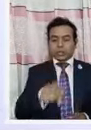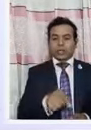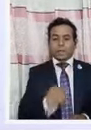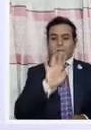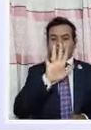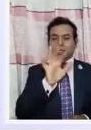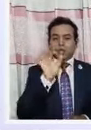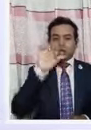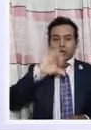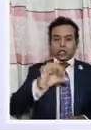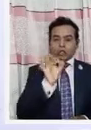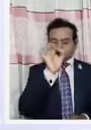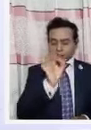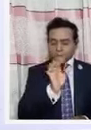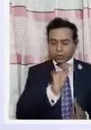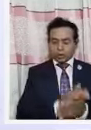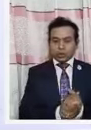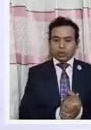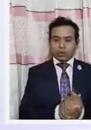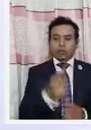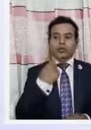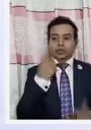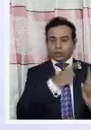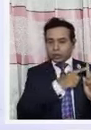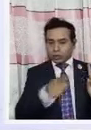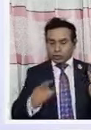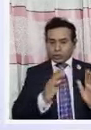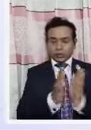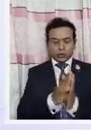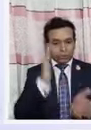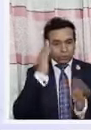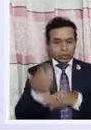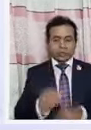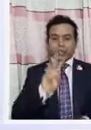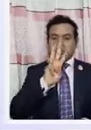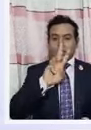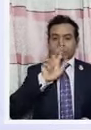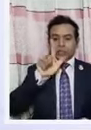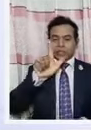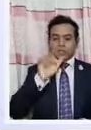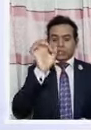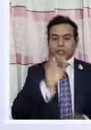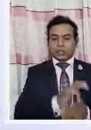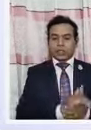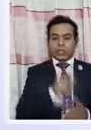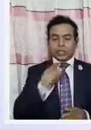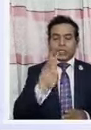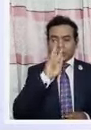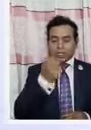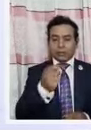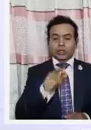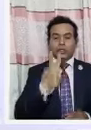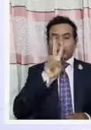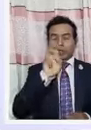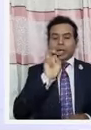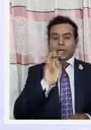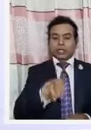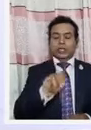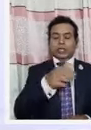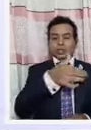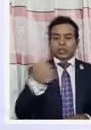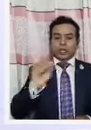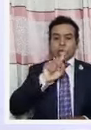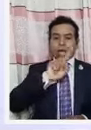1,11,642 জন। শনাক্ত বিবেচনায় সুস্থতার হার 54.59%। 24 ঘন্টায় মৃত্যুবরণ করেছেন